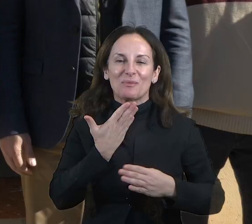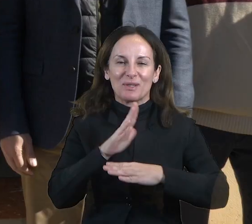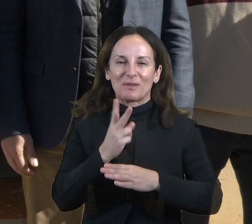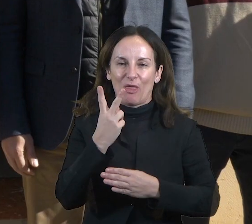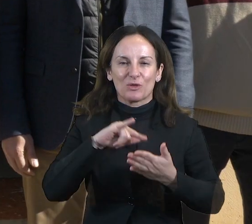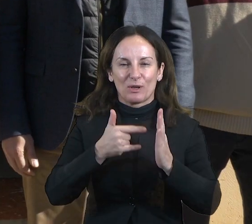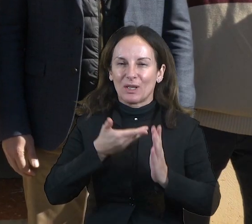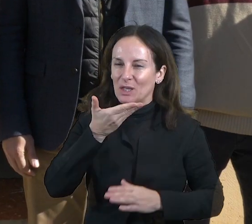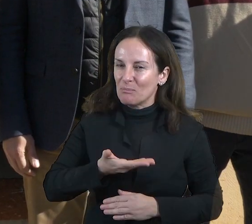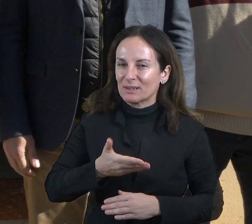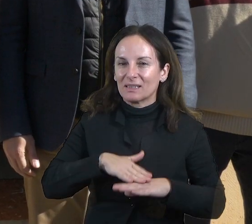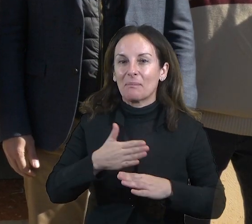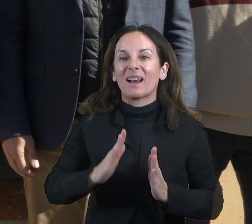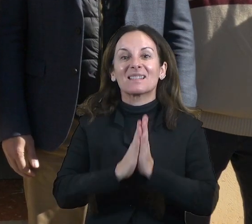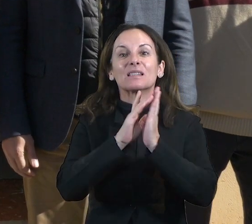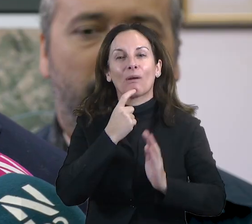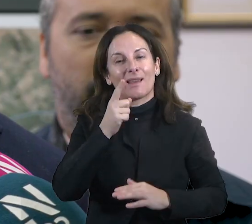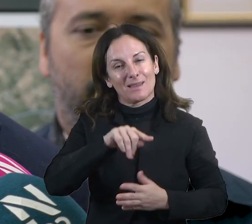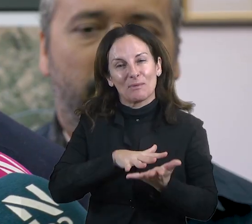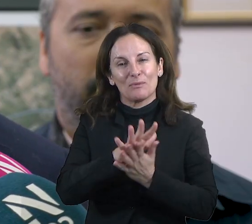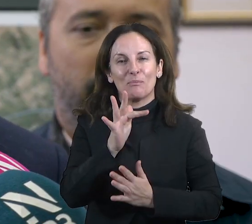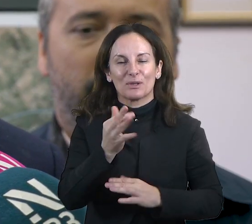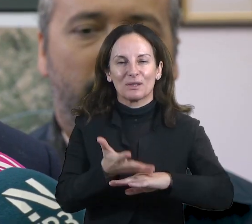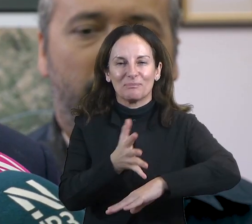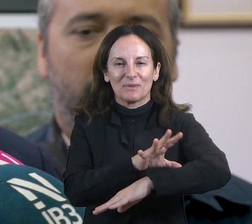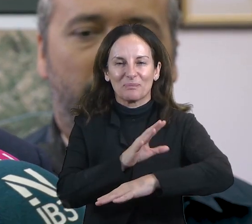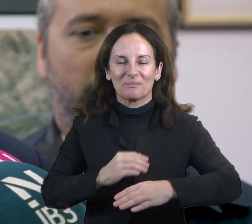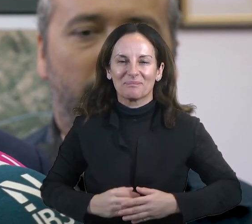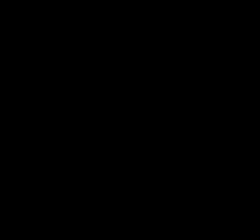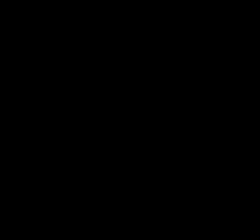avui venim a anunciar aquests dos projectes importants per Sant Eugeni i per la resta de Mallorca.